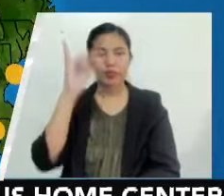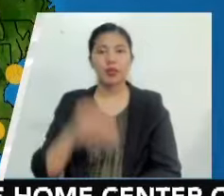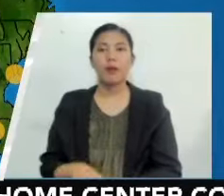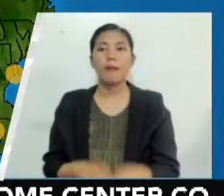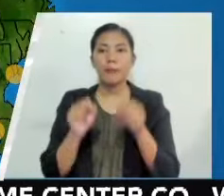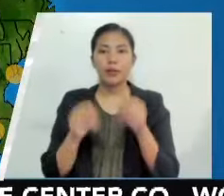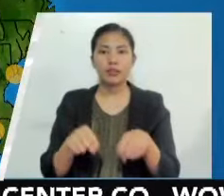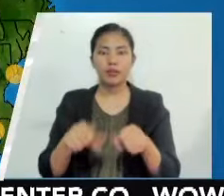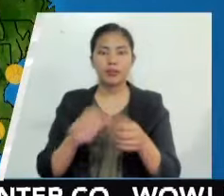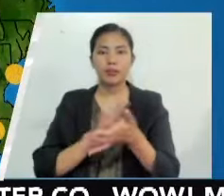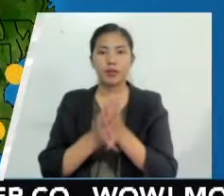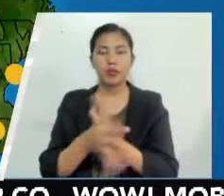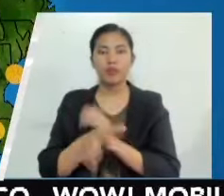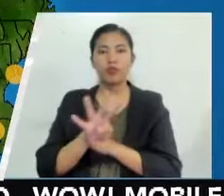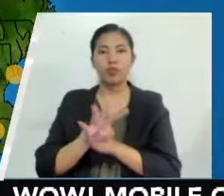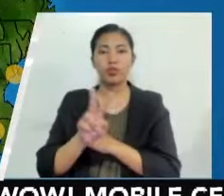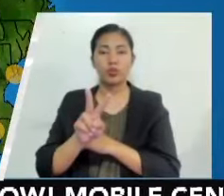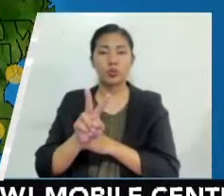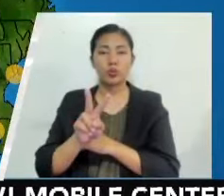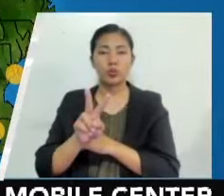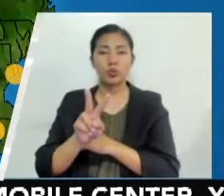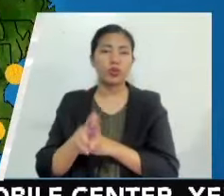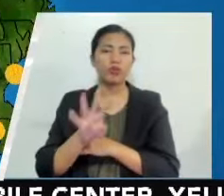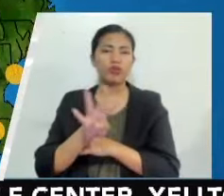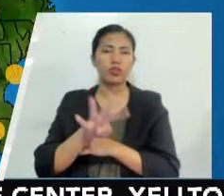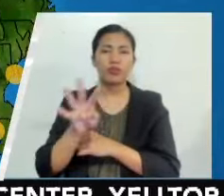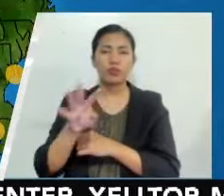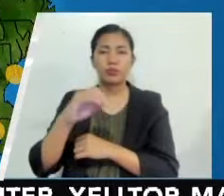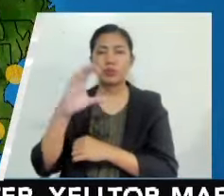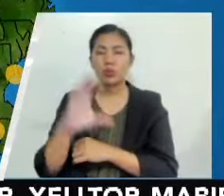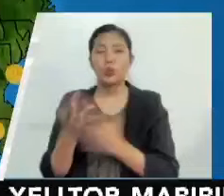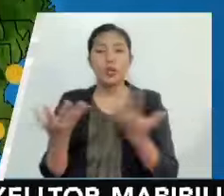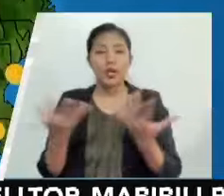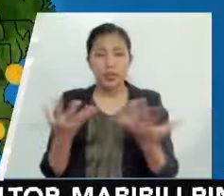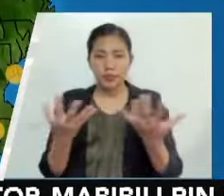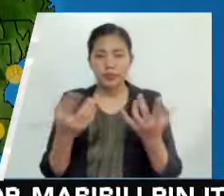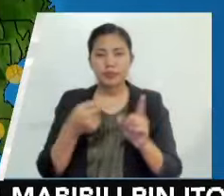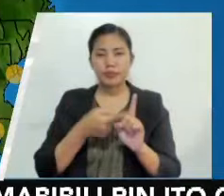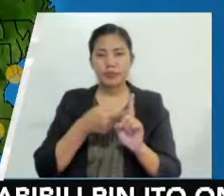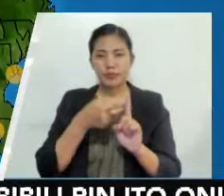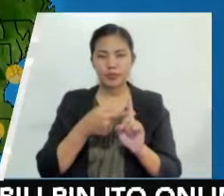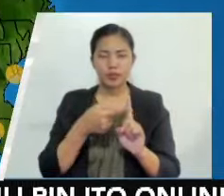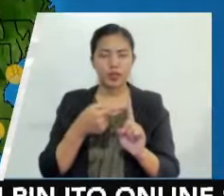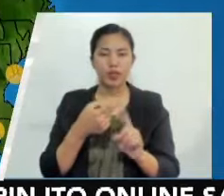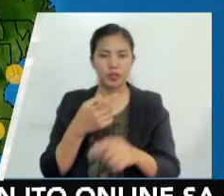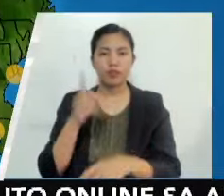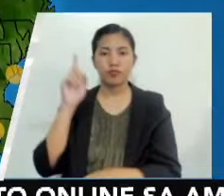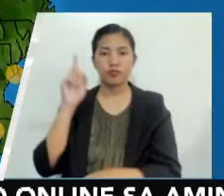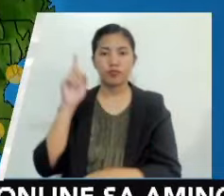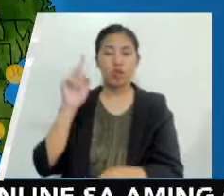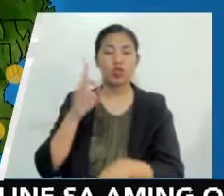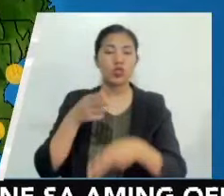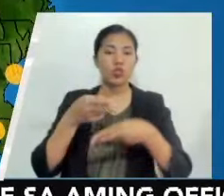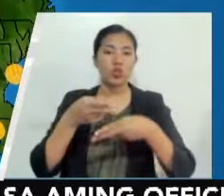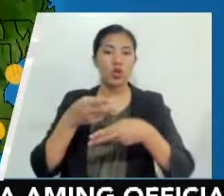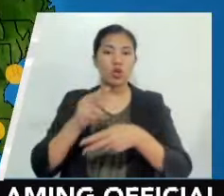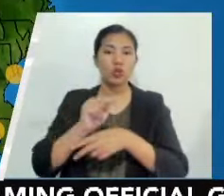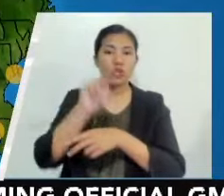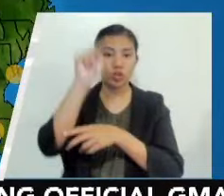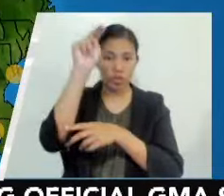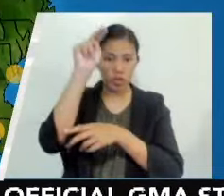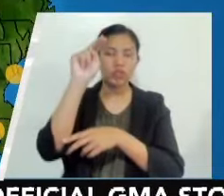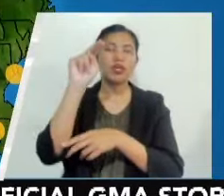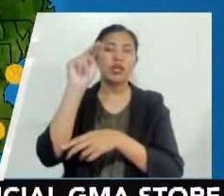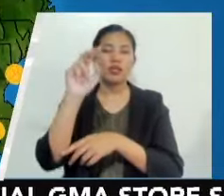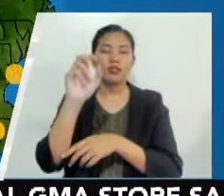42, 43 o kaya 44 degrees Celsius ang damang init sa ilan pang panig ng Northern, Central at Southern Luzon, Visayas